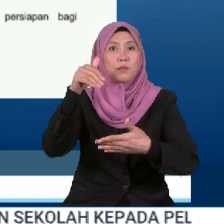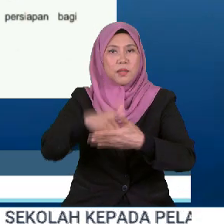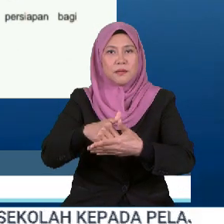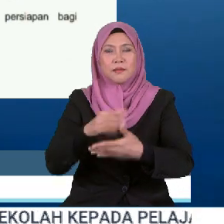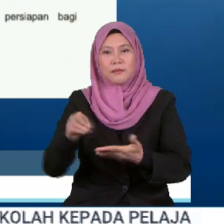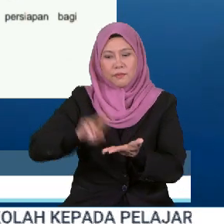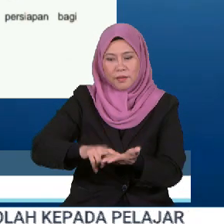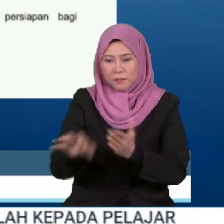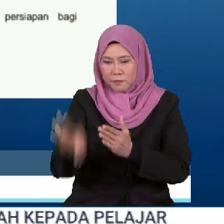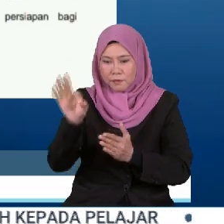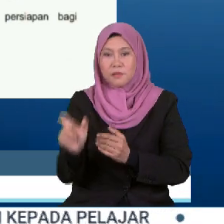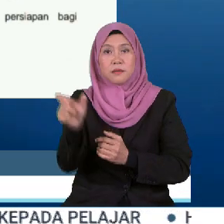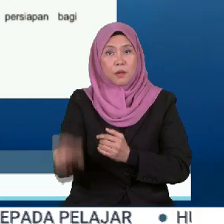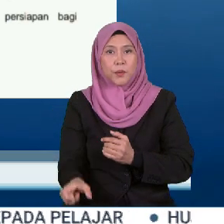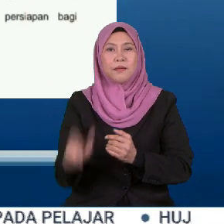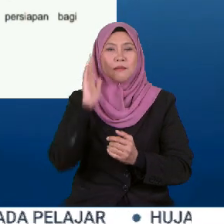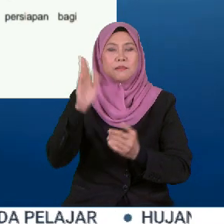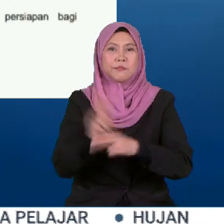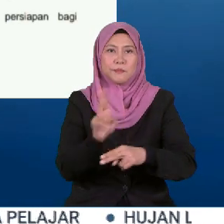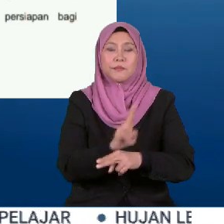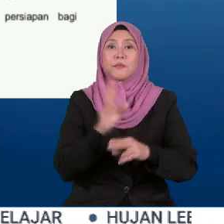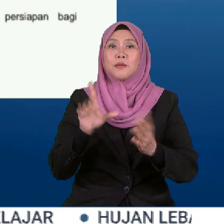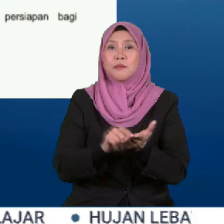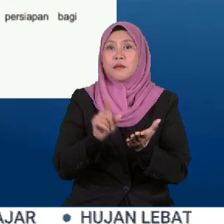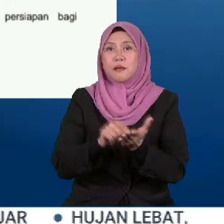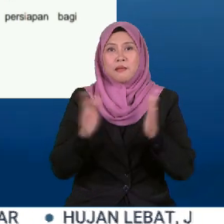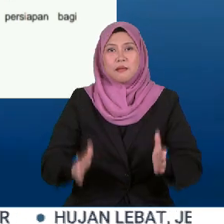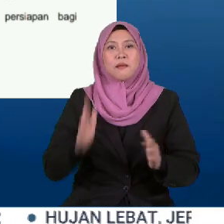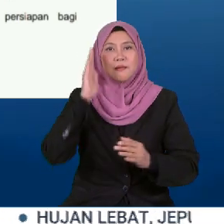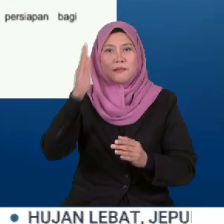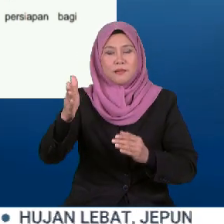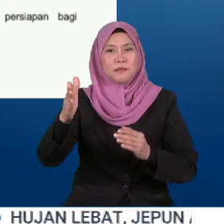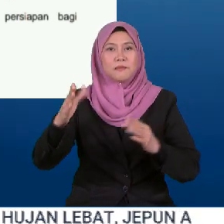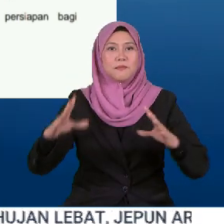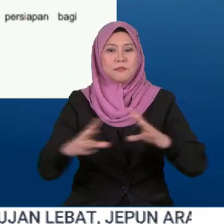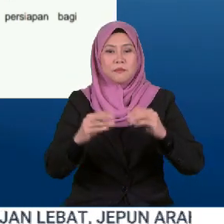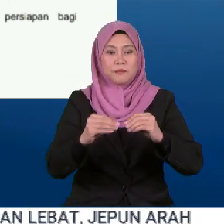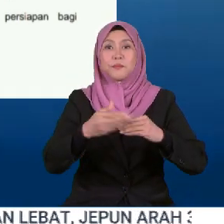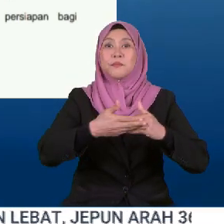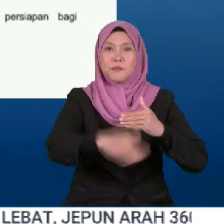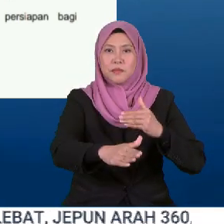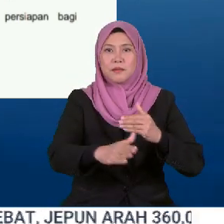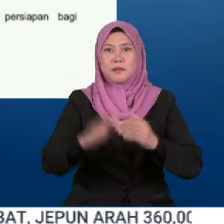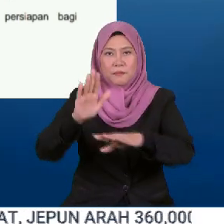dan daftar pemilih yang akan digunakan sidang media akan diadakan sejurus selepas mesyuarat